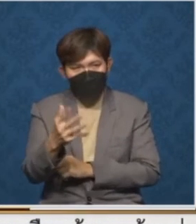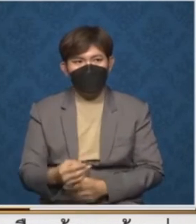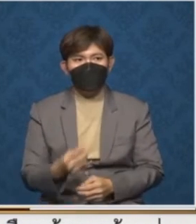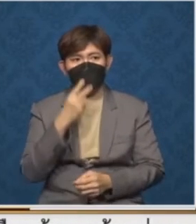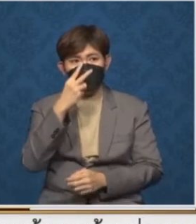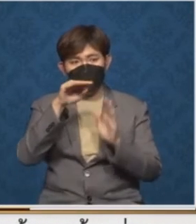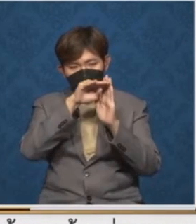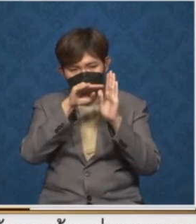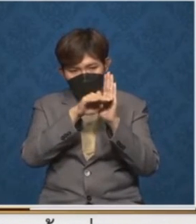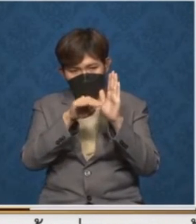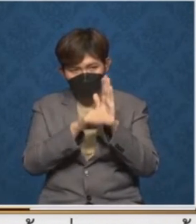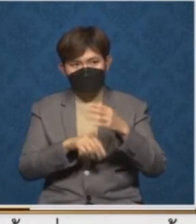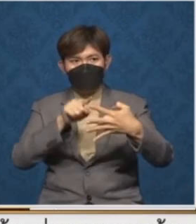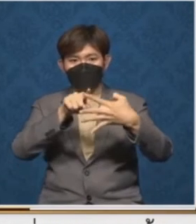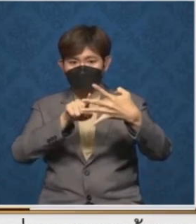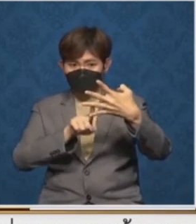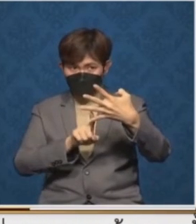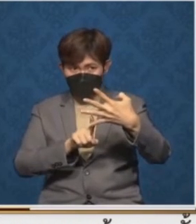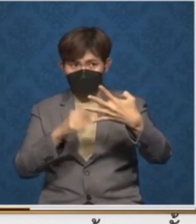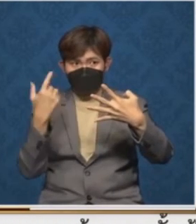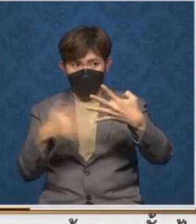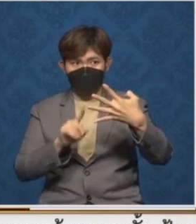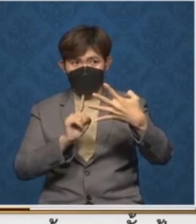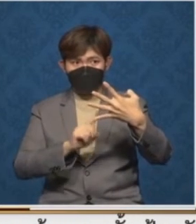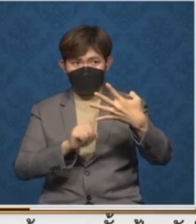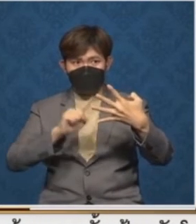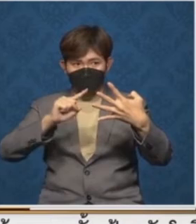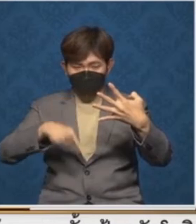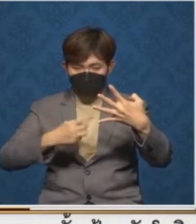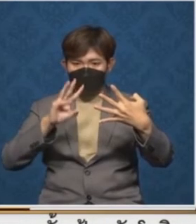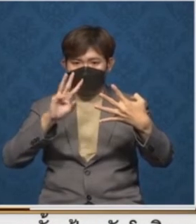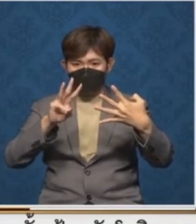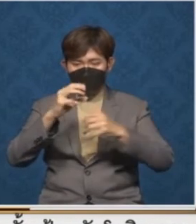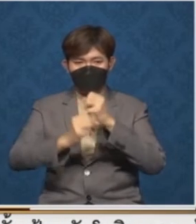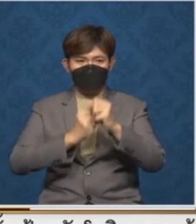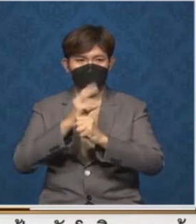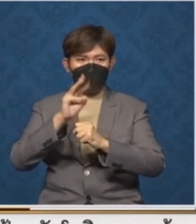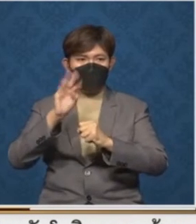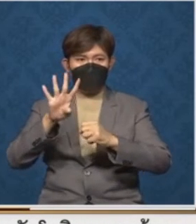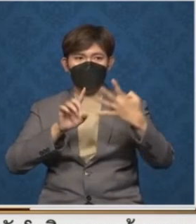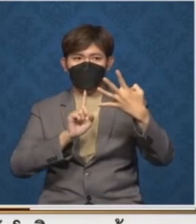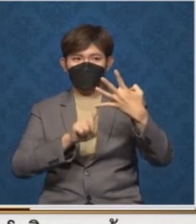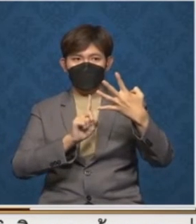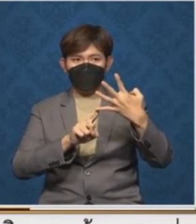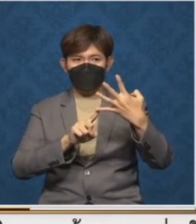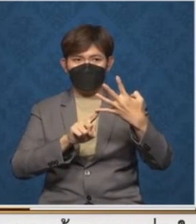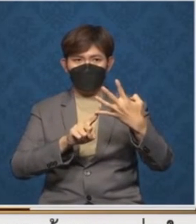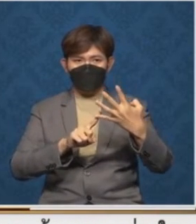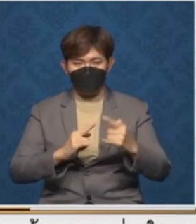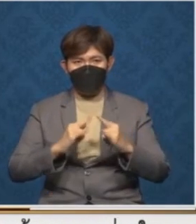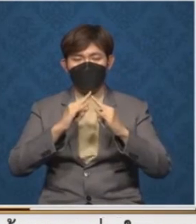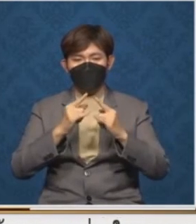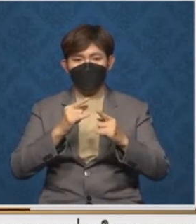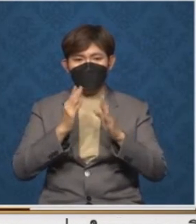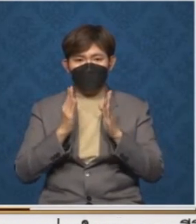50%วันที่ 28 มิธุนายน มีผลบ้างครัท่ไปดูแผนต่อไปครับปากฎว่ประกาศใ